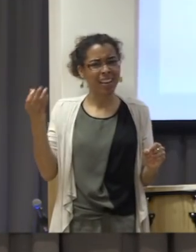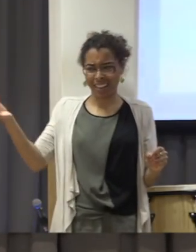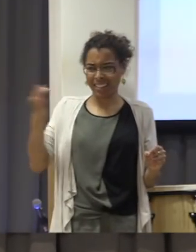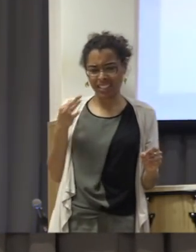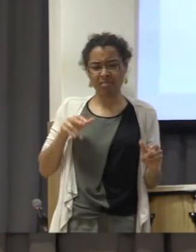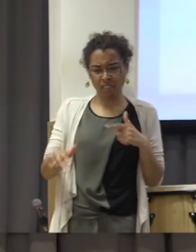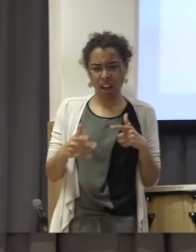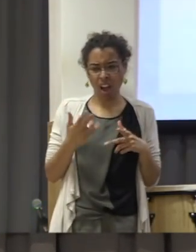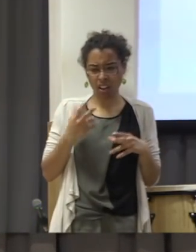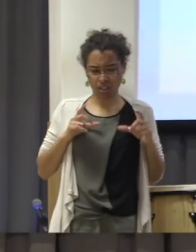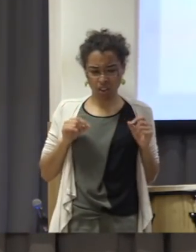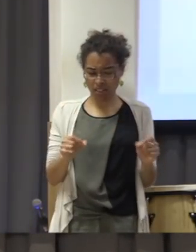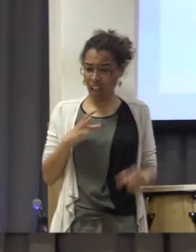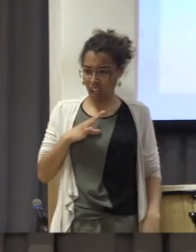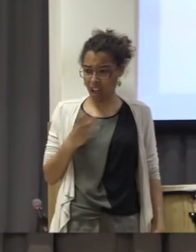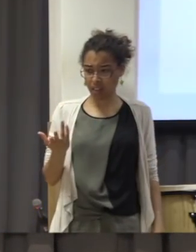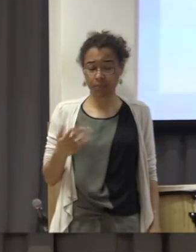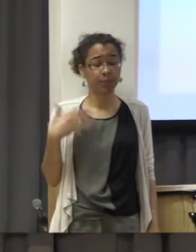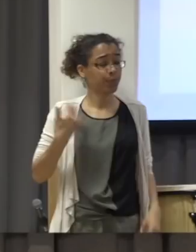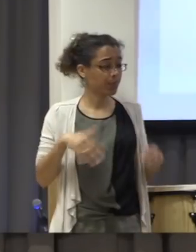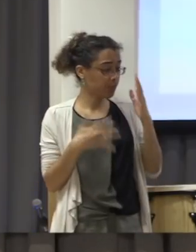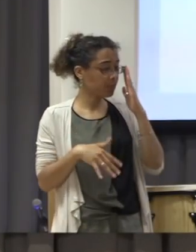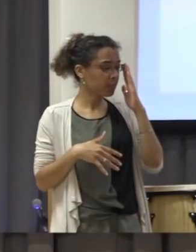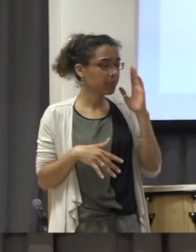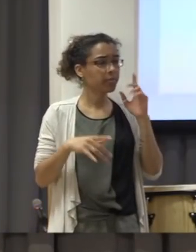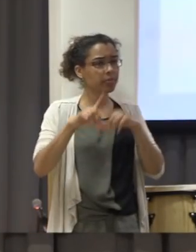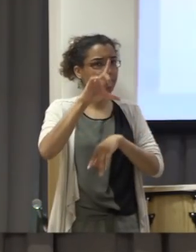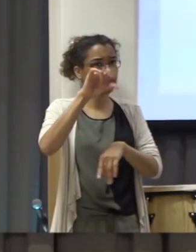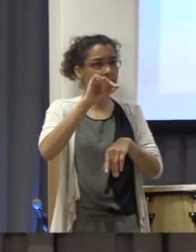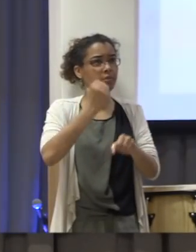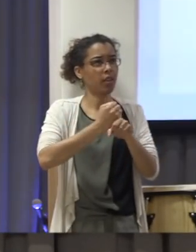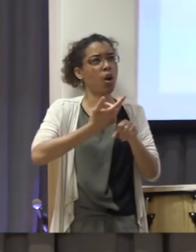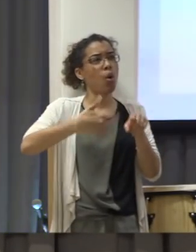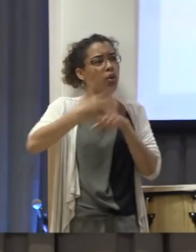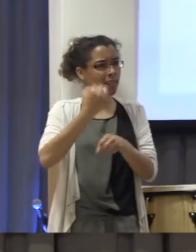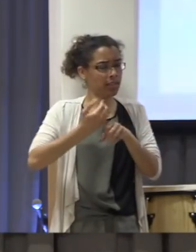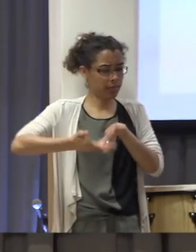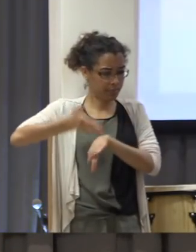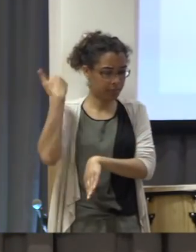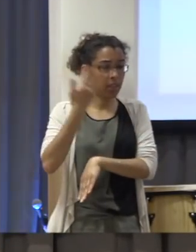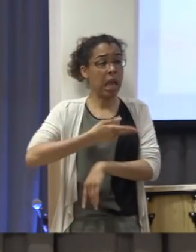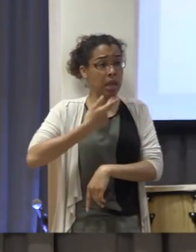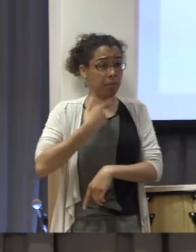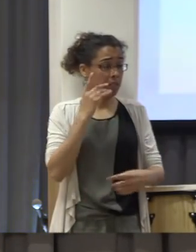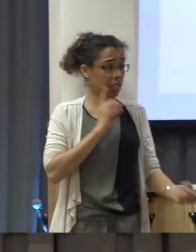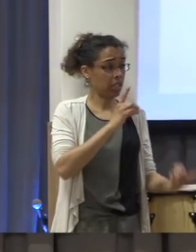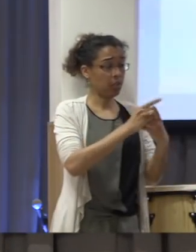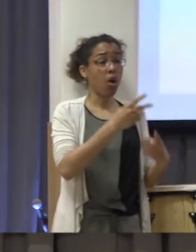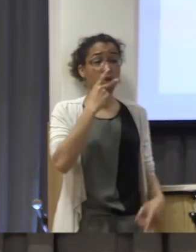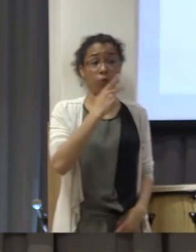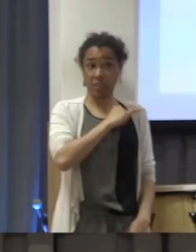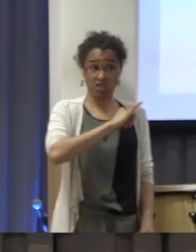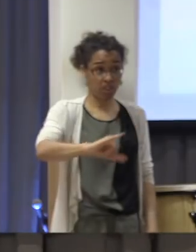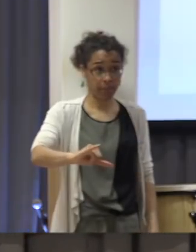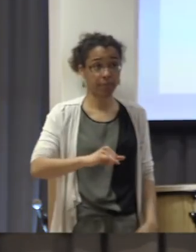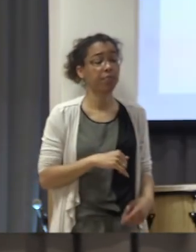cancer. Oh. Il y a une quinzaine d'années, je partais voir le médecin, je n'ai jamais fumé.